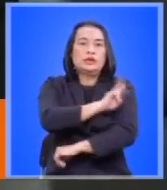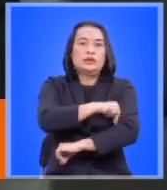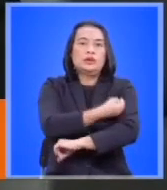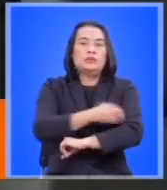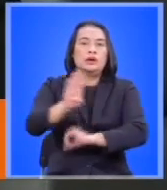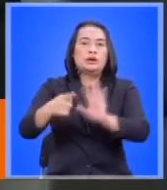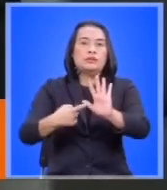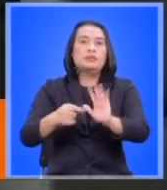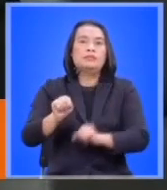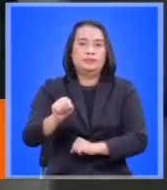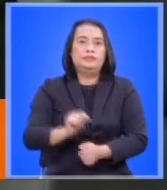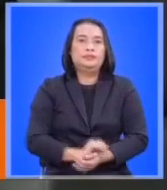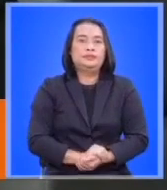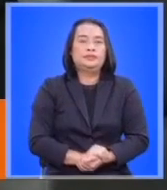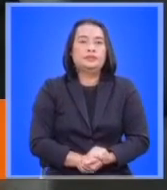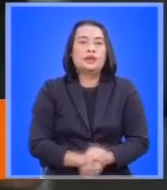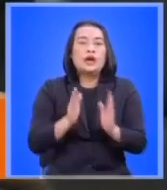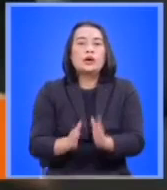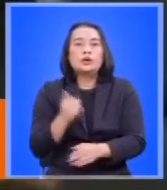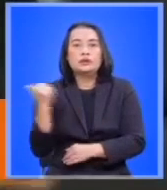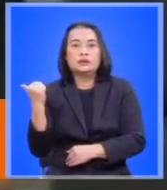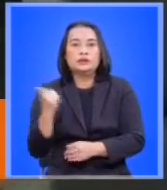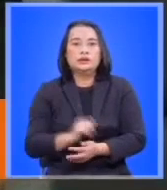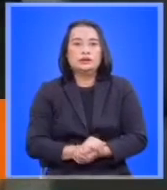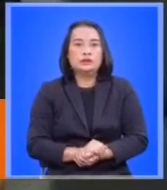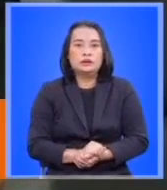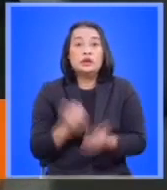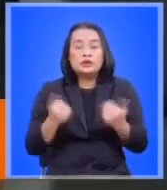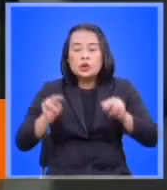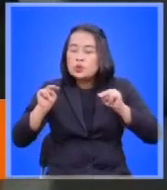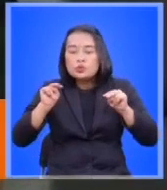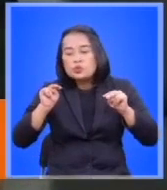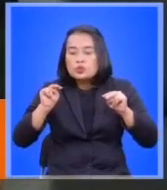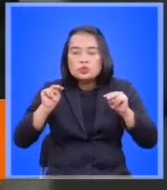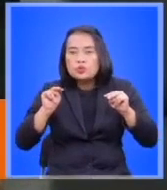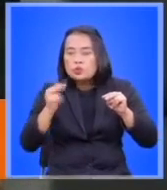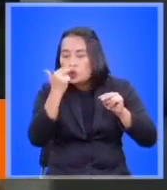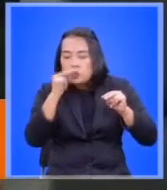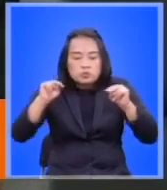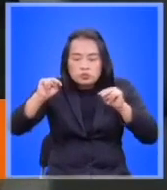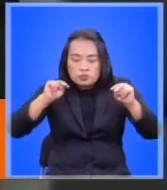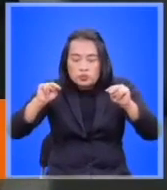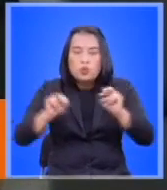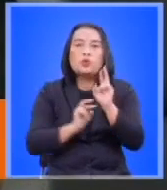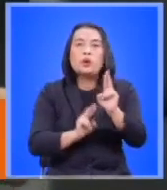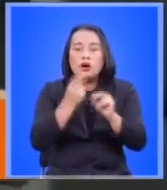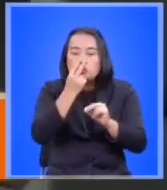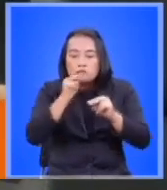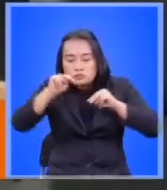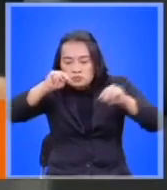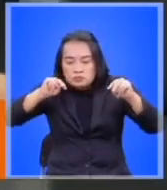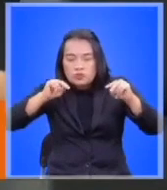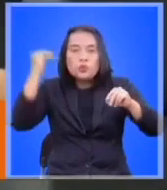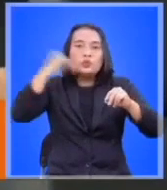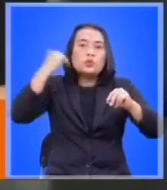ดจนคนที่สัมผัสอื่นๆเนี่ยเราเฝ้าระวังนะครับและติดตามอาการเนี่ยทุกวันถ้ามีไข้ห